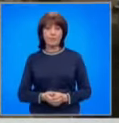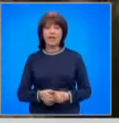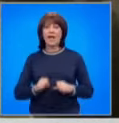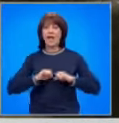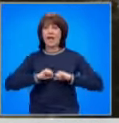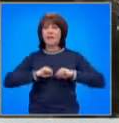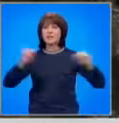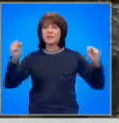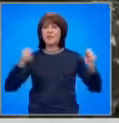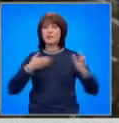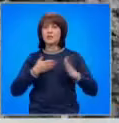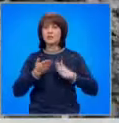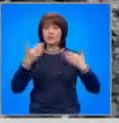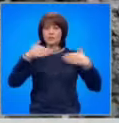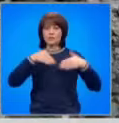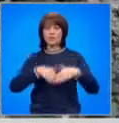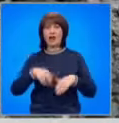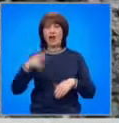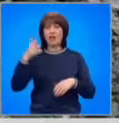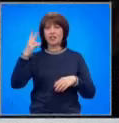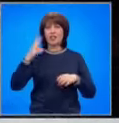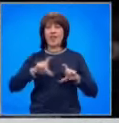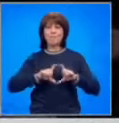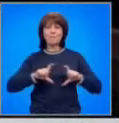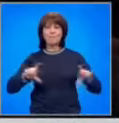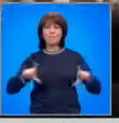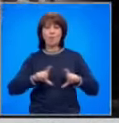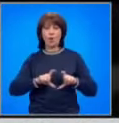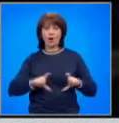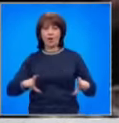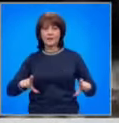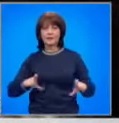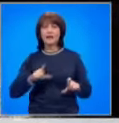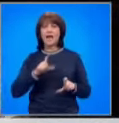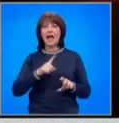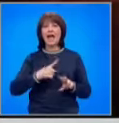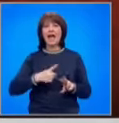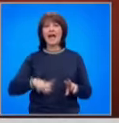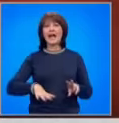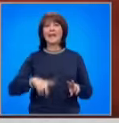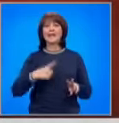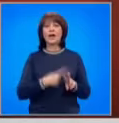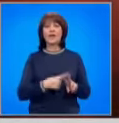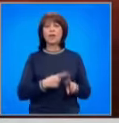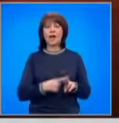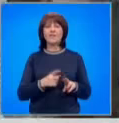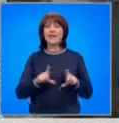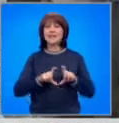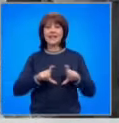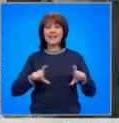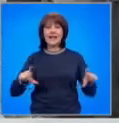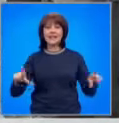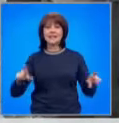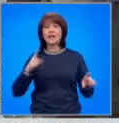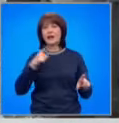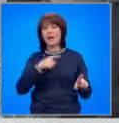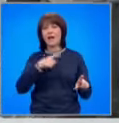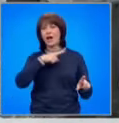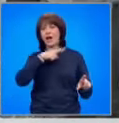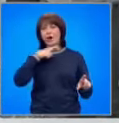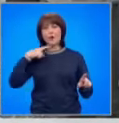Експлозии през нощта поразиха два жилищни блока в южния украински град Николаев. Кметът на града съобщи, че сградите са били мишена на руска